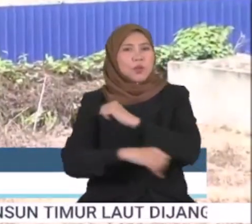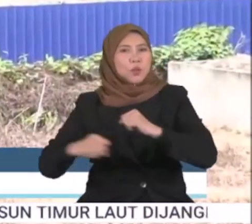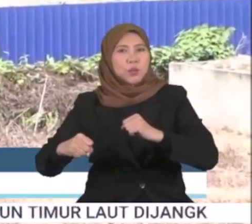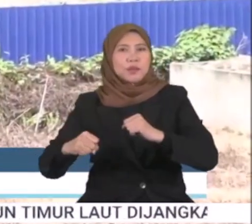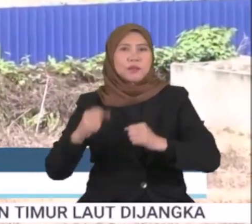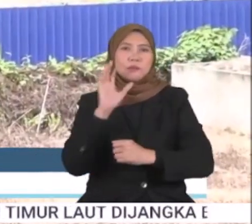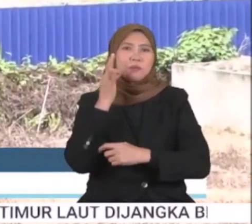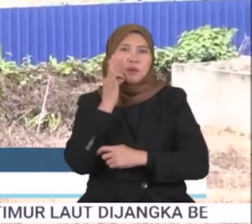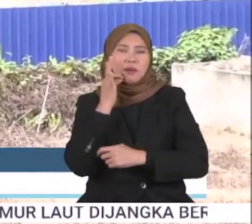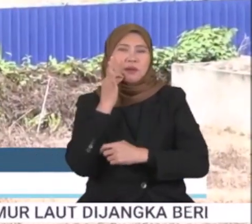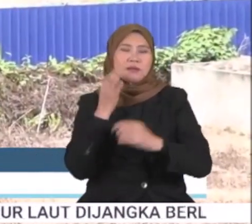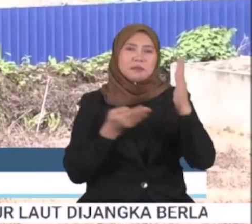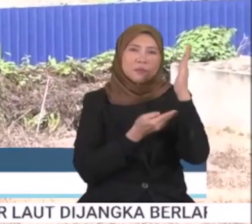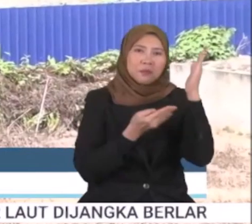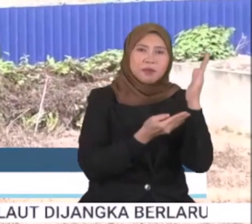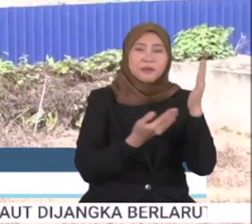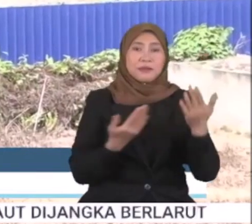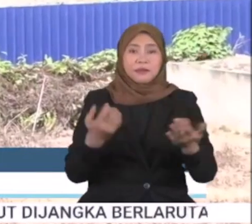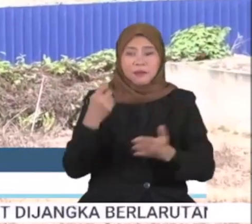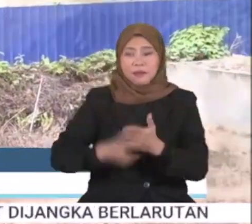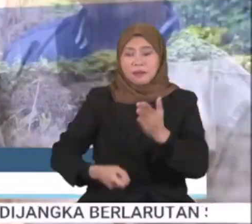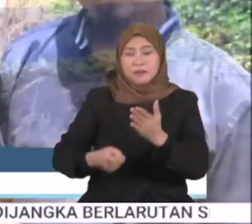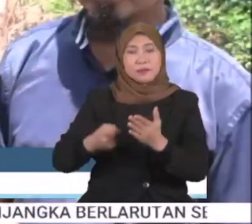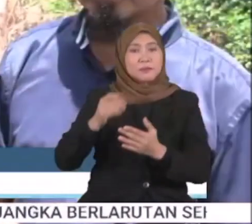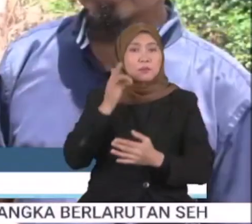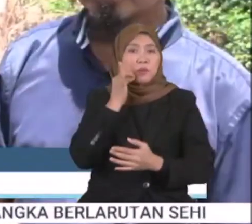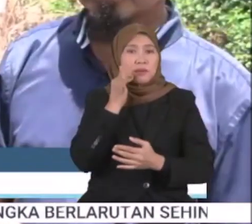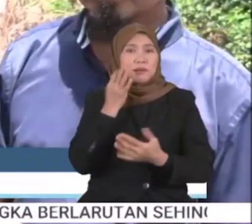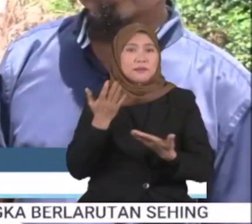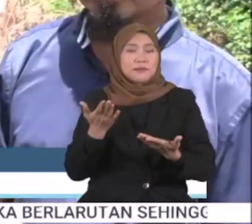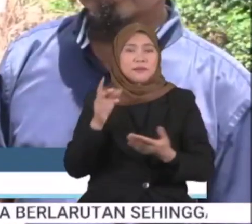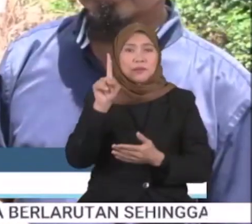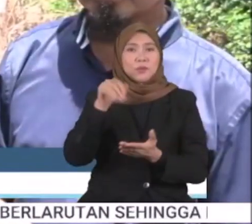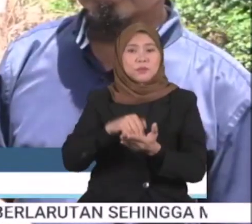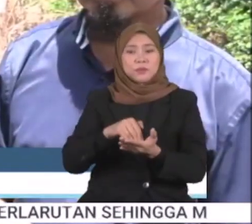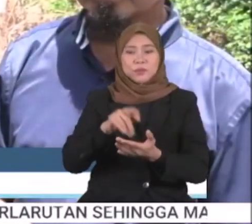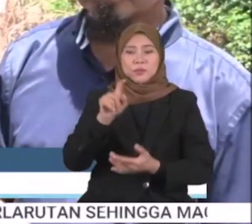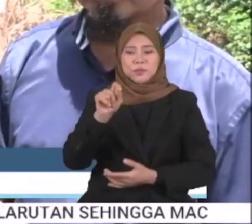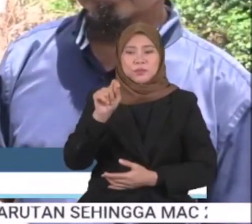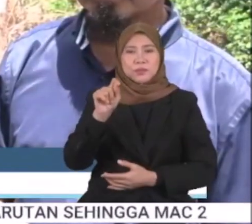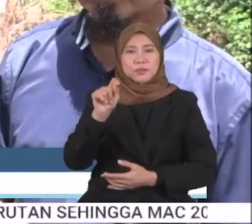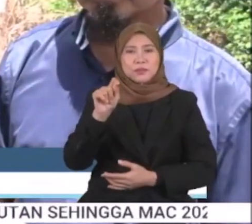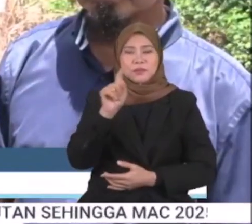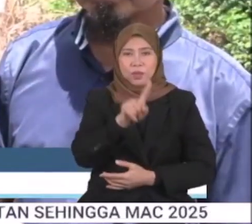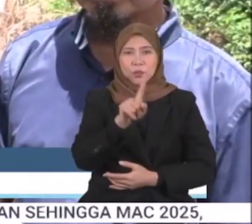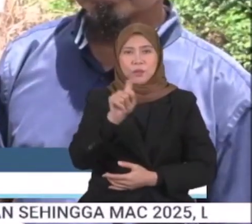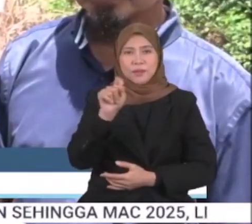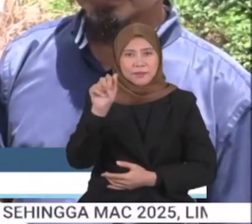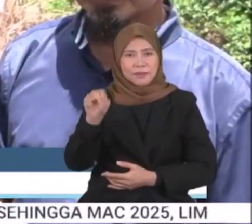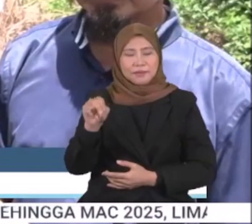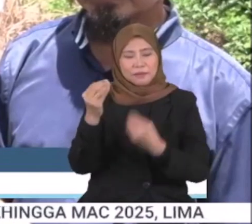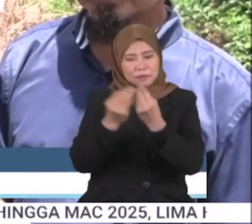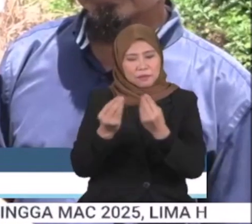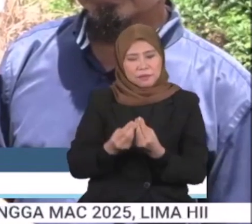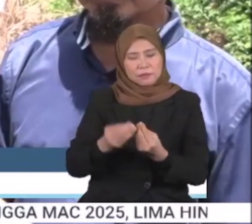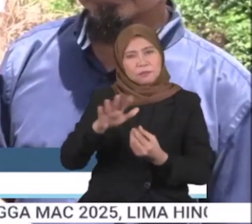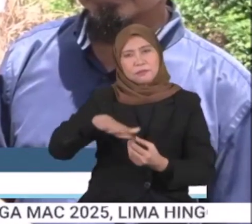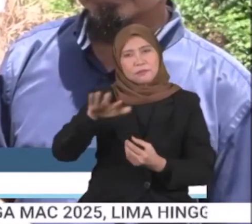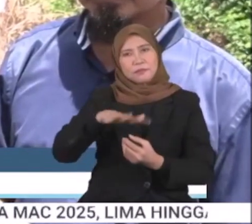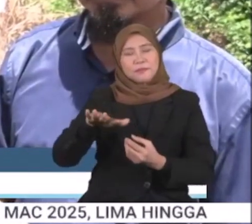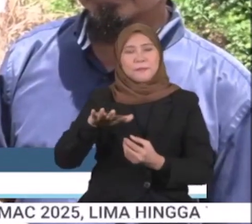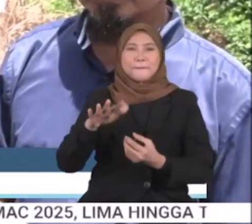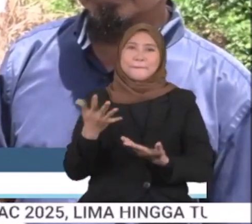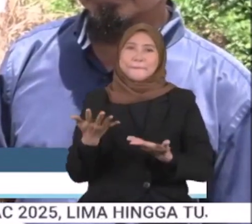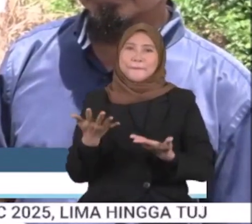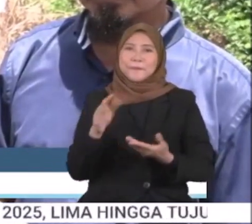buah dan sebagainya dengan harga komuniti sekarang ni lebihipada 1000 lebih setan maka kalau kita kira-kira balik semula lebih kurang dalam jatuh